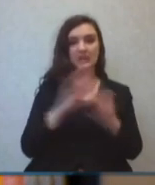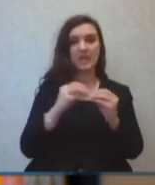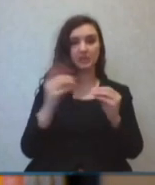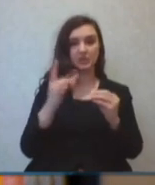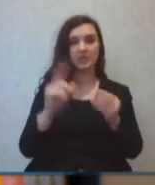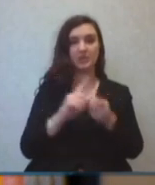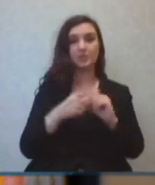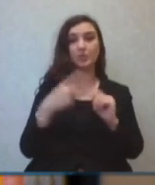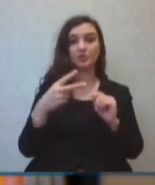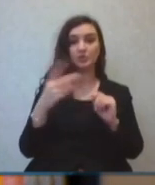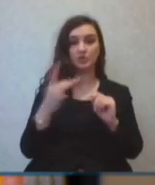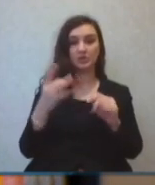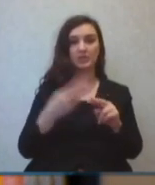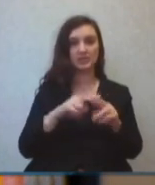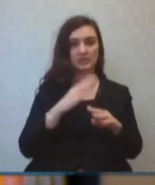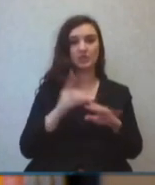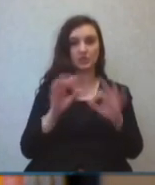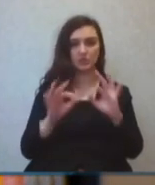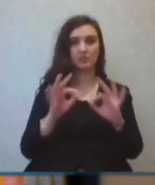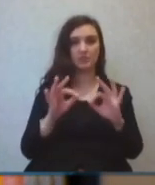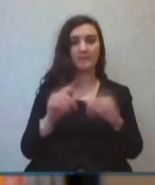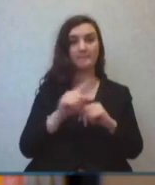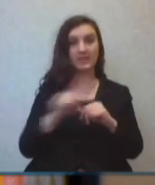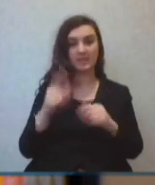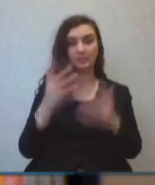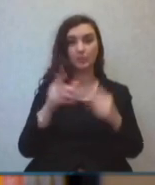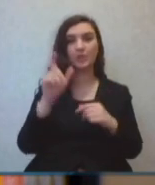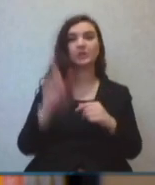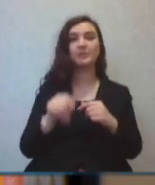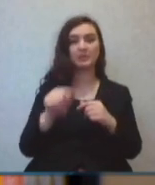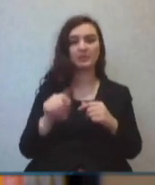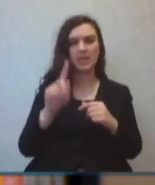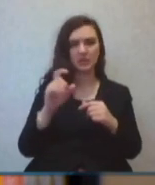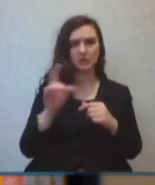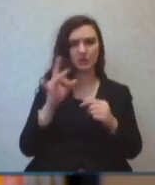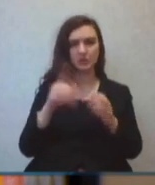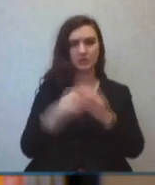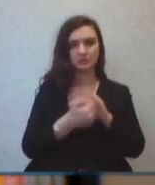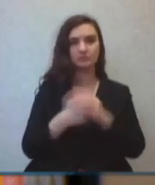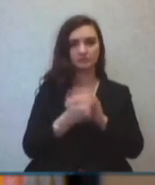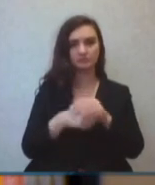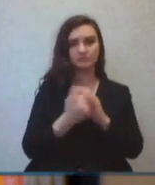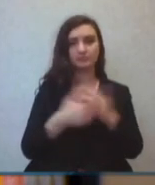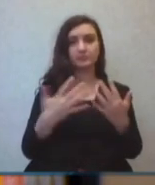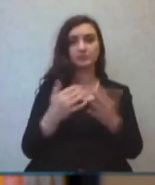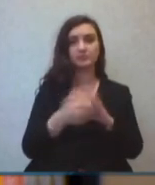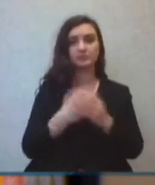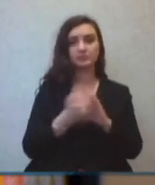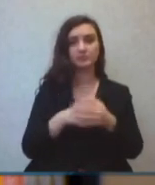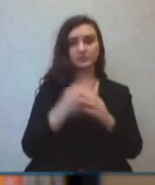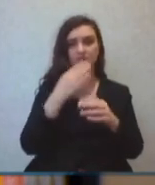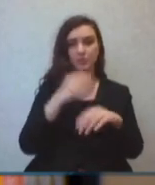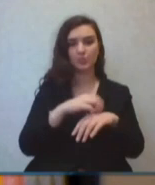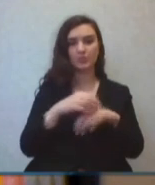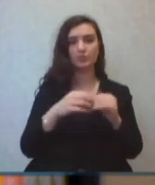არამედ 20ჯერ, ეს არის ნორმა. მაგრამ თუ ადამიანი 100ჯერ იბანდა ხელს, ხელები დაწყოლულებული